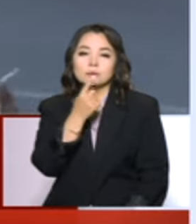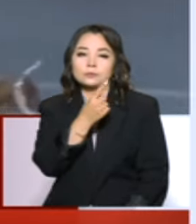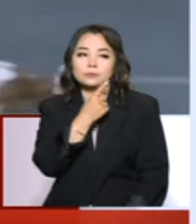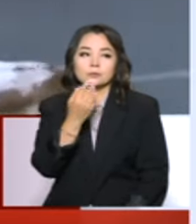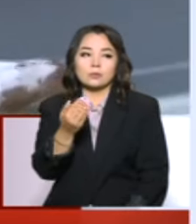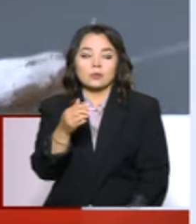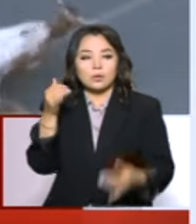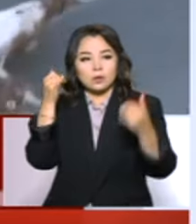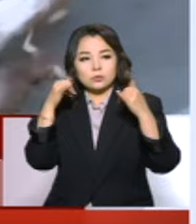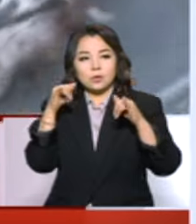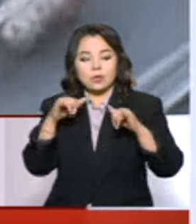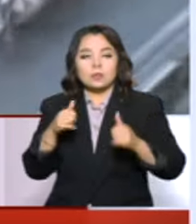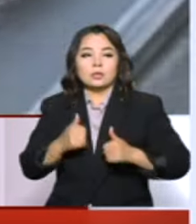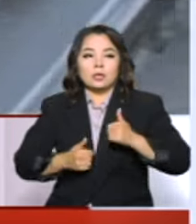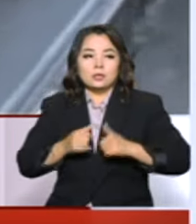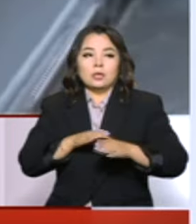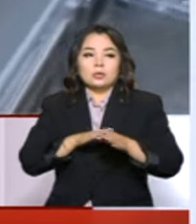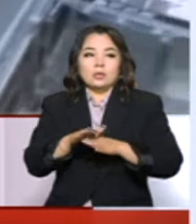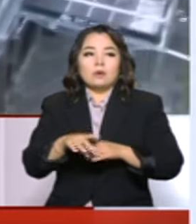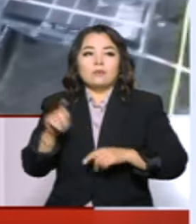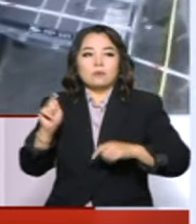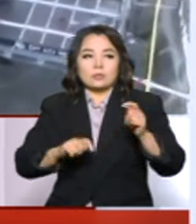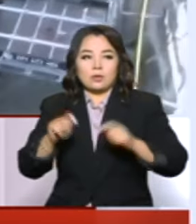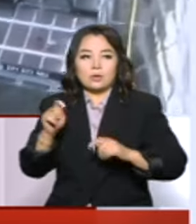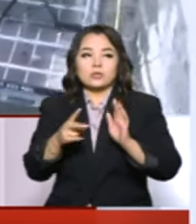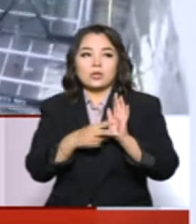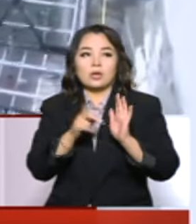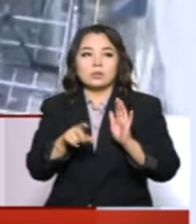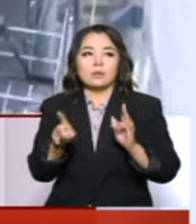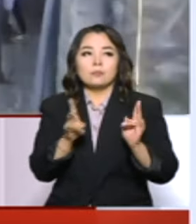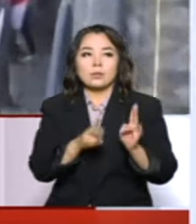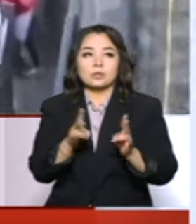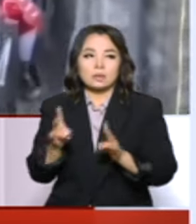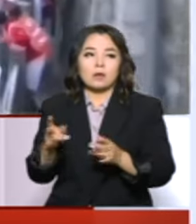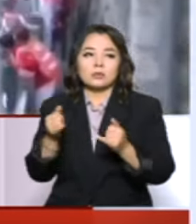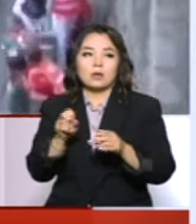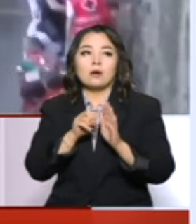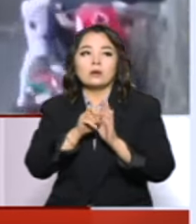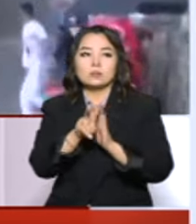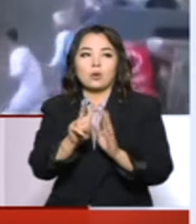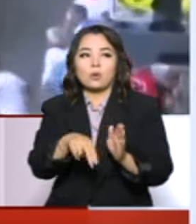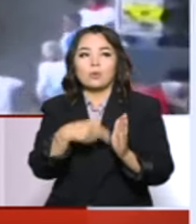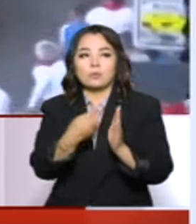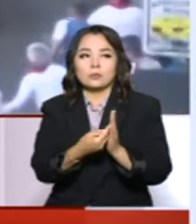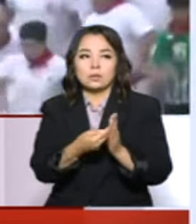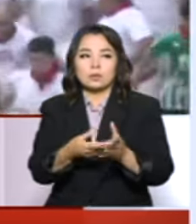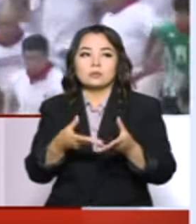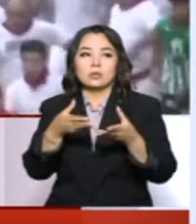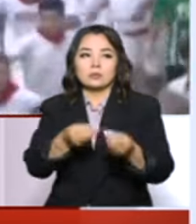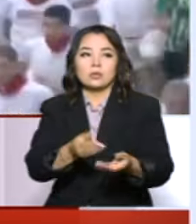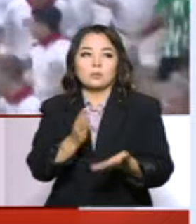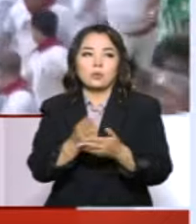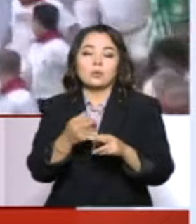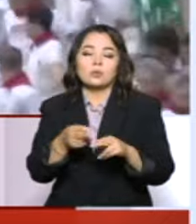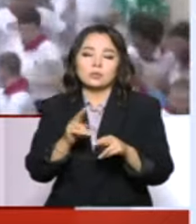Испанияда өгіздер шабысы фестивалі кезінде 7 адам жараланды. Олардың көбі қашып бара жатып құлағанда мертіккен.